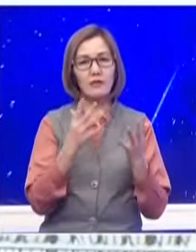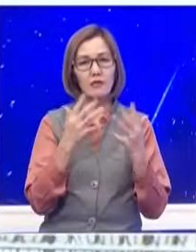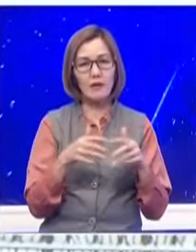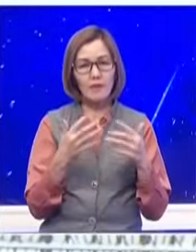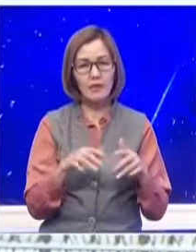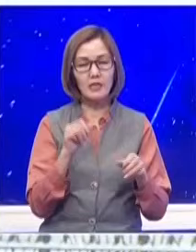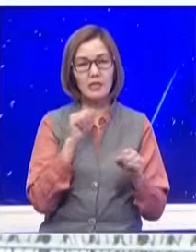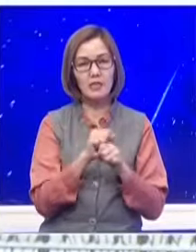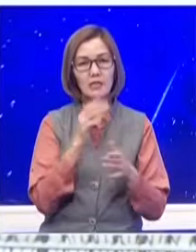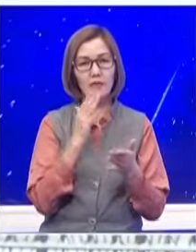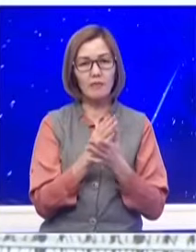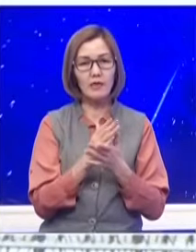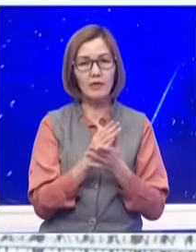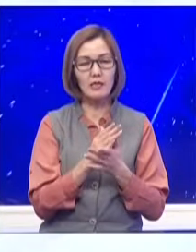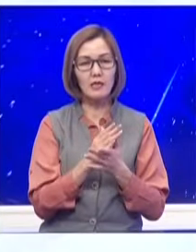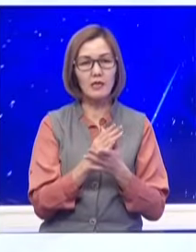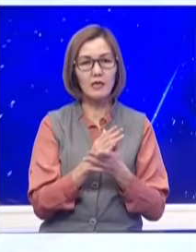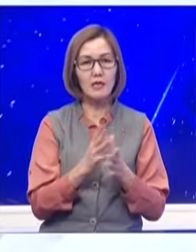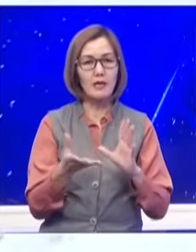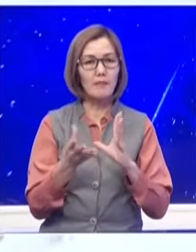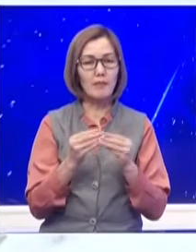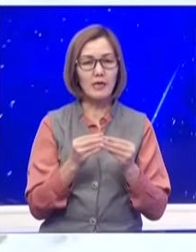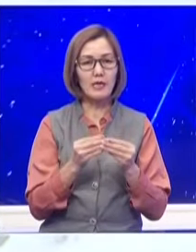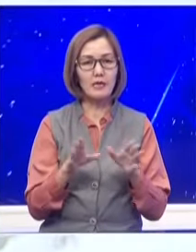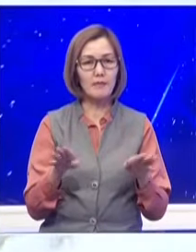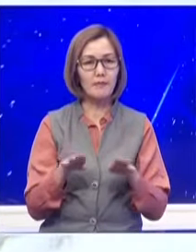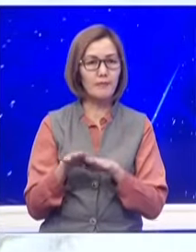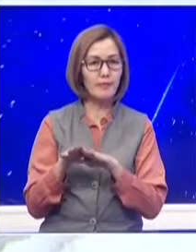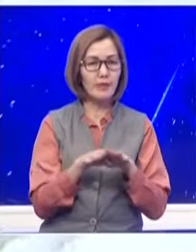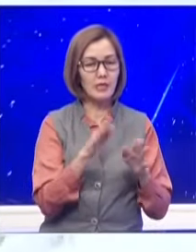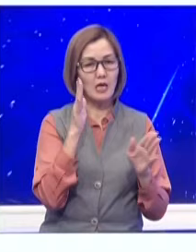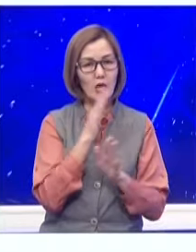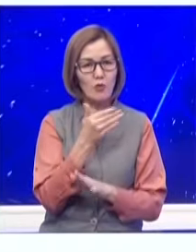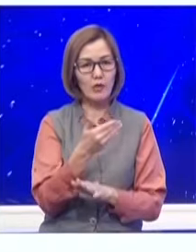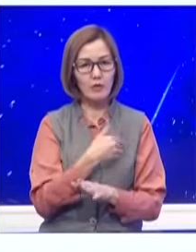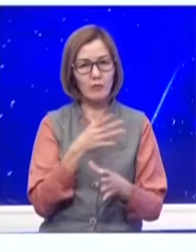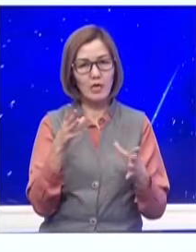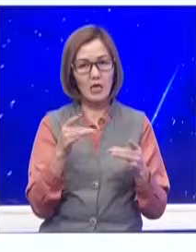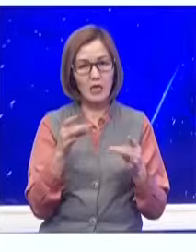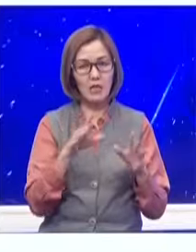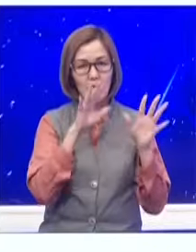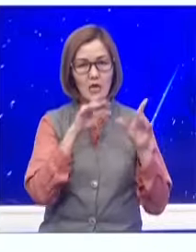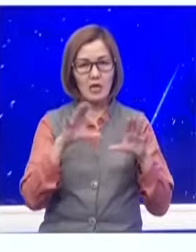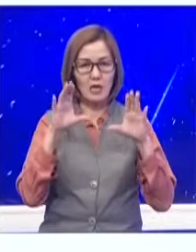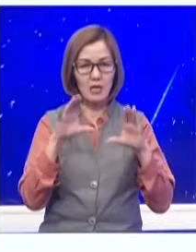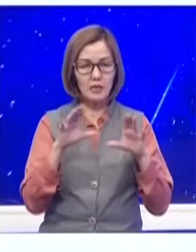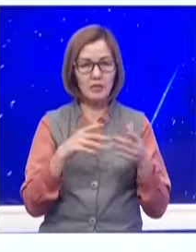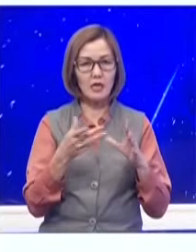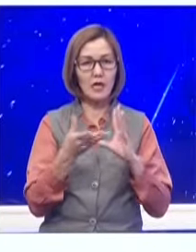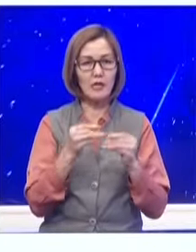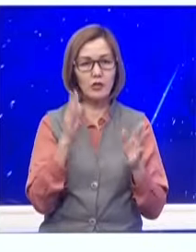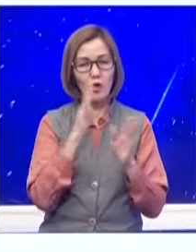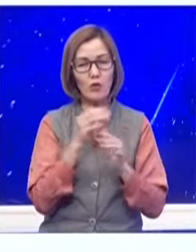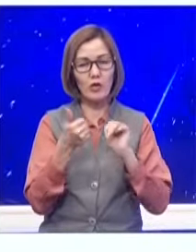метеорологиялық станса бар. Ол жердегі мәліметте ортақ базаға түсіп отырады. Ауа температурасы, ылғалдығы, қар қалындығы және басқа да күн